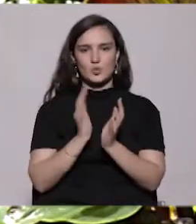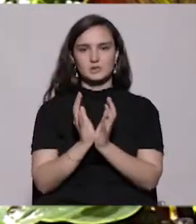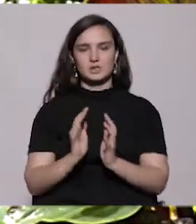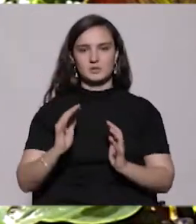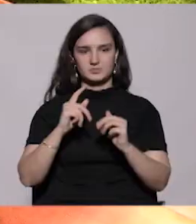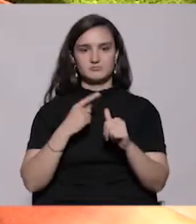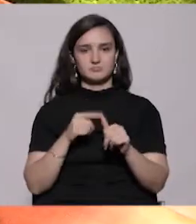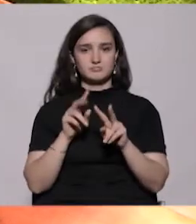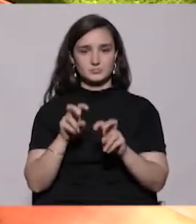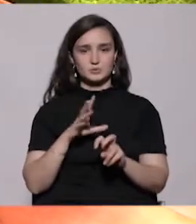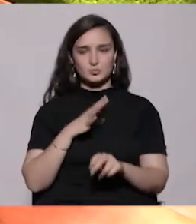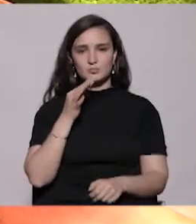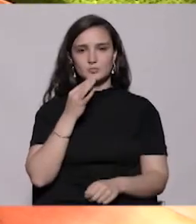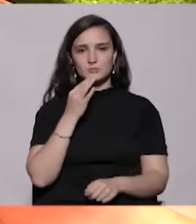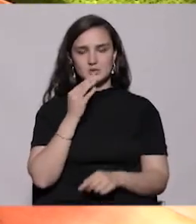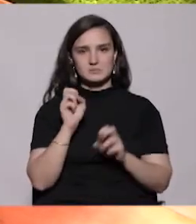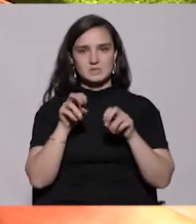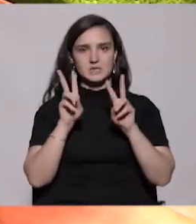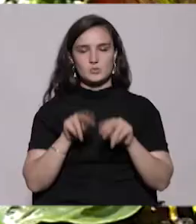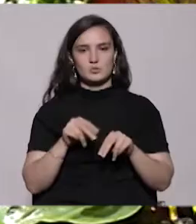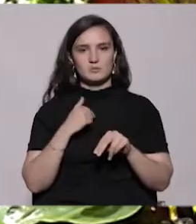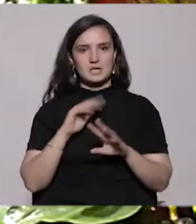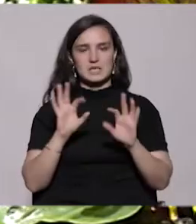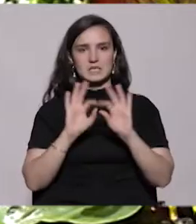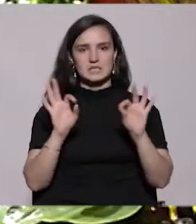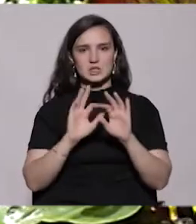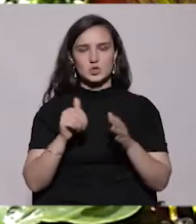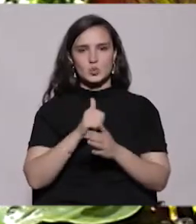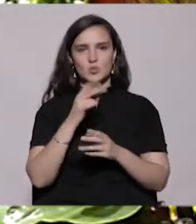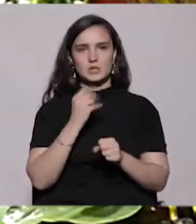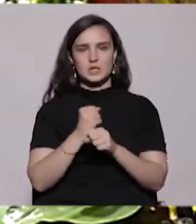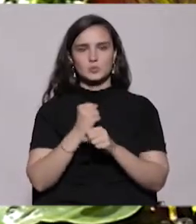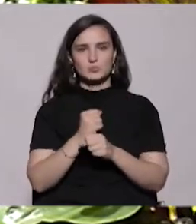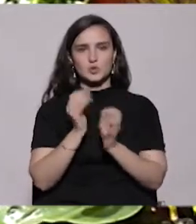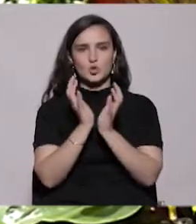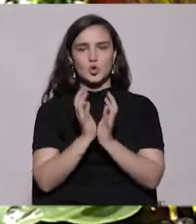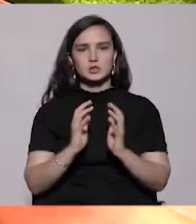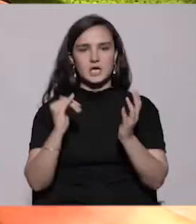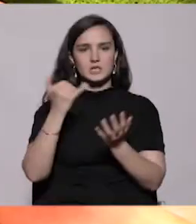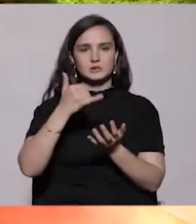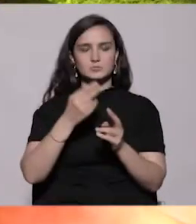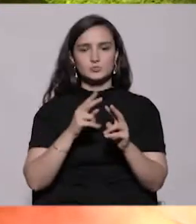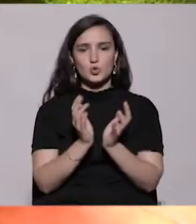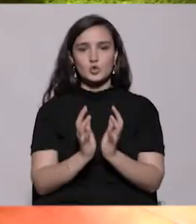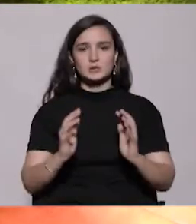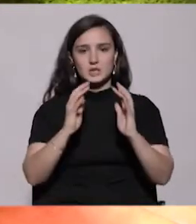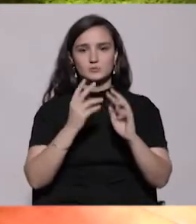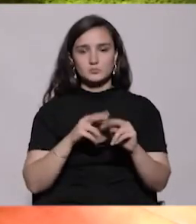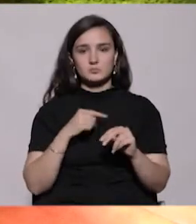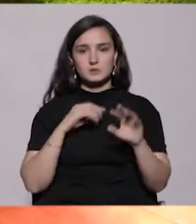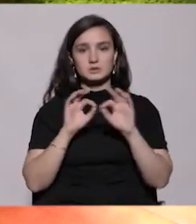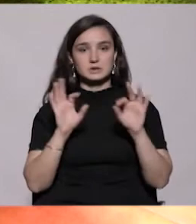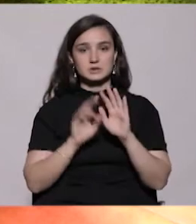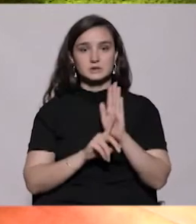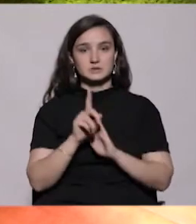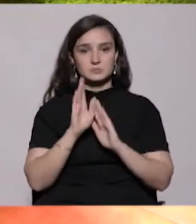და მე შეგნებულად არ გიხსნით, როგორ ააგოთ ქოთანი, იმიტომ რომ თქვენ როგორც კი მე ამის